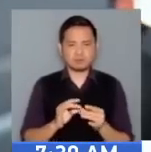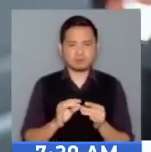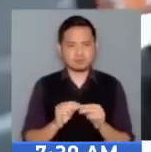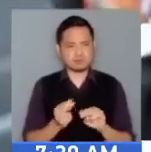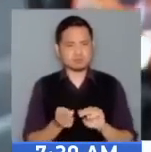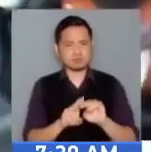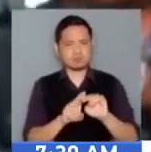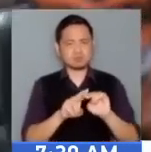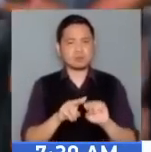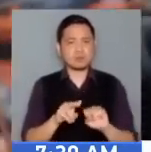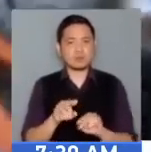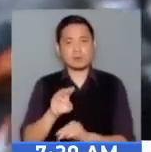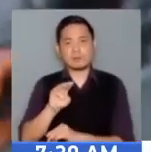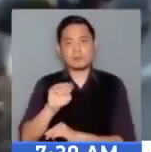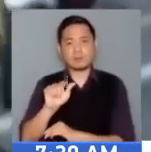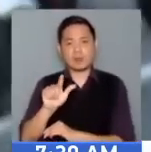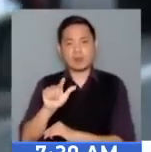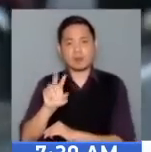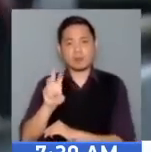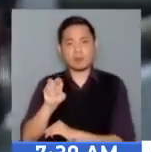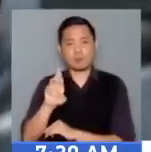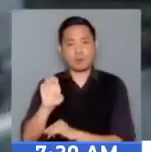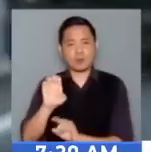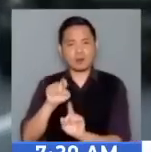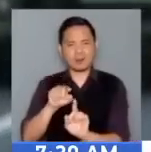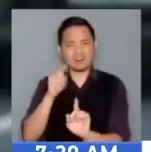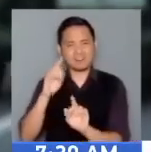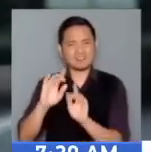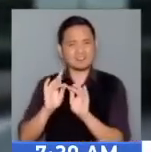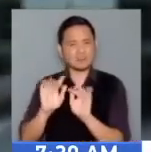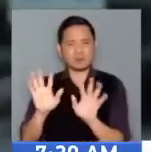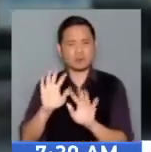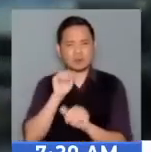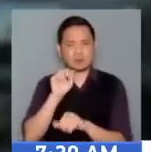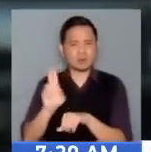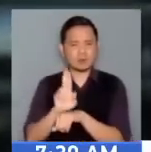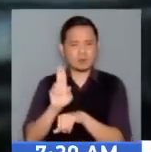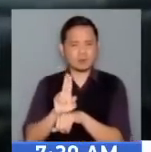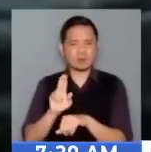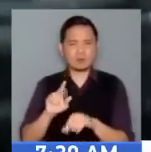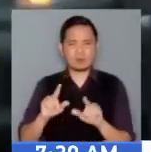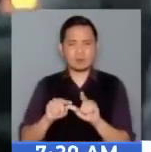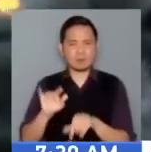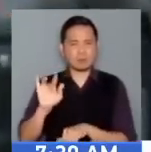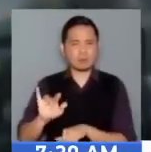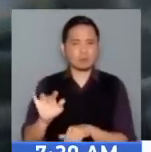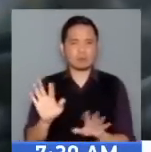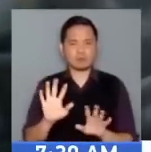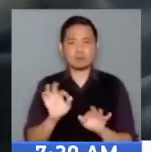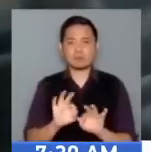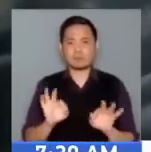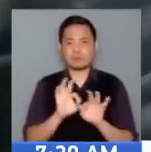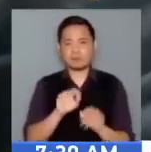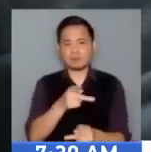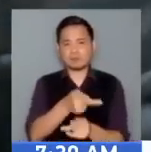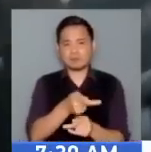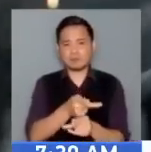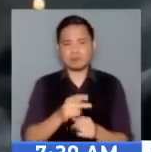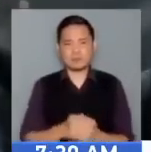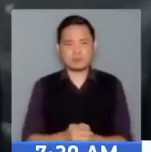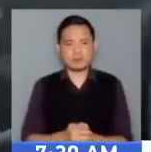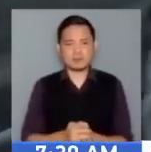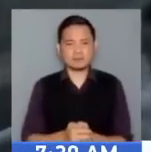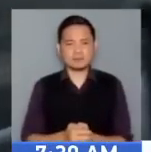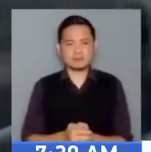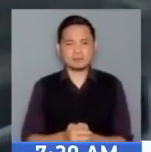sa internet, pati yung kapabayaan na rin ng ilang online user, kaya laging maging mapagmatsyag. Ito ang unang balita mula rito sa Marikina, Bam Alegre, para